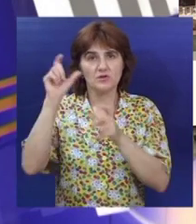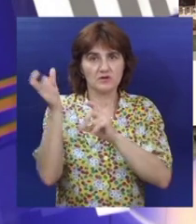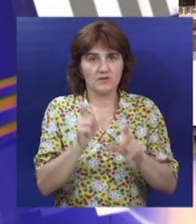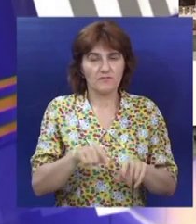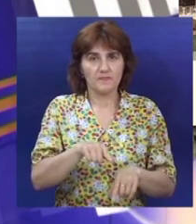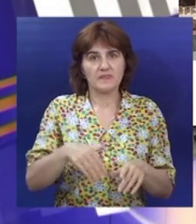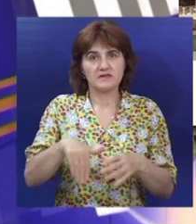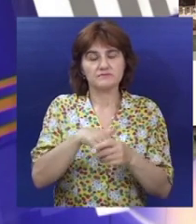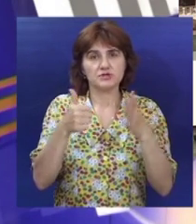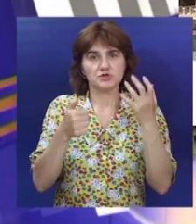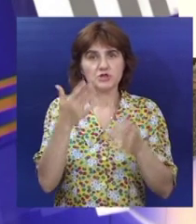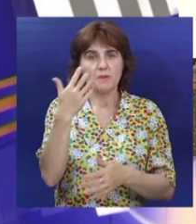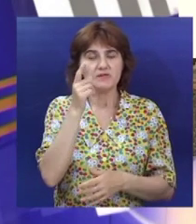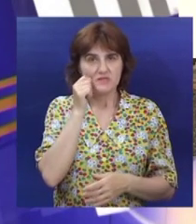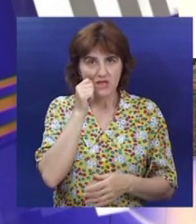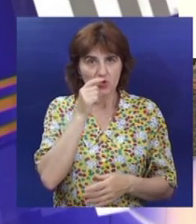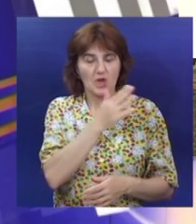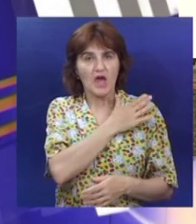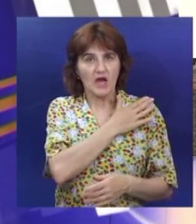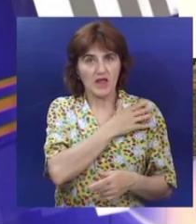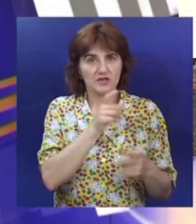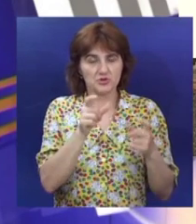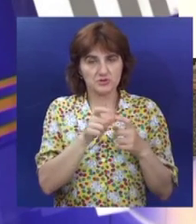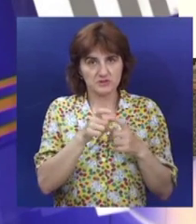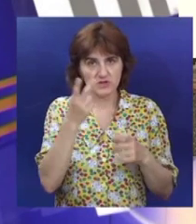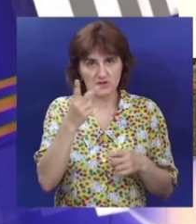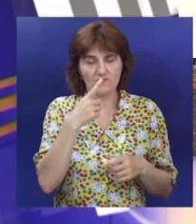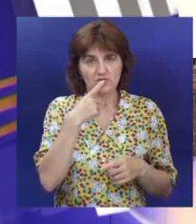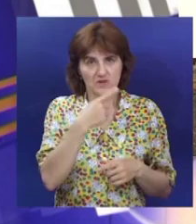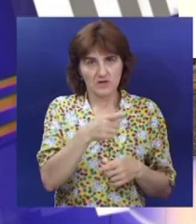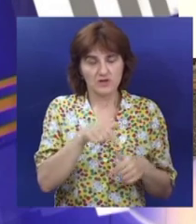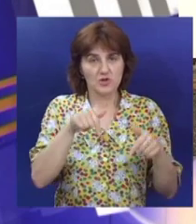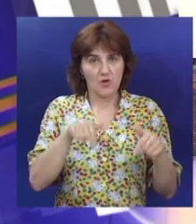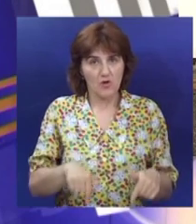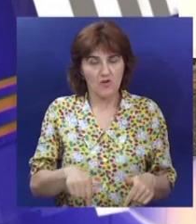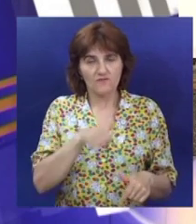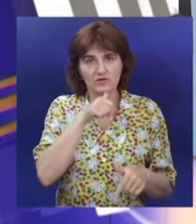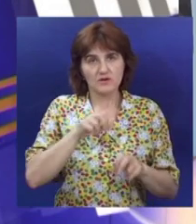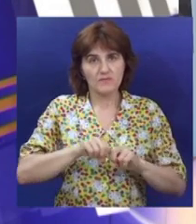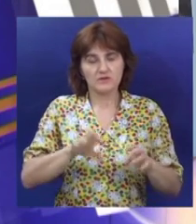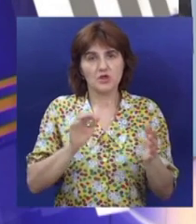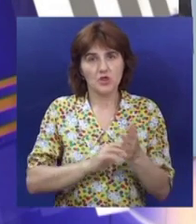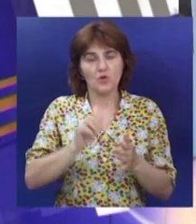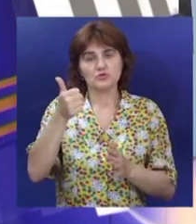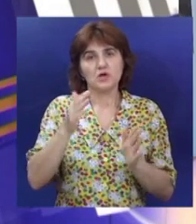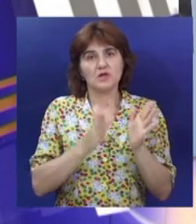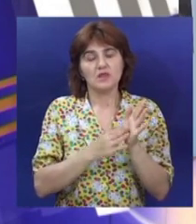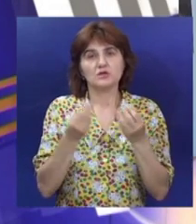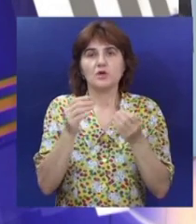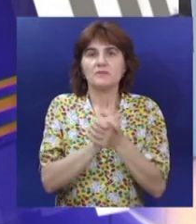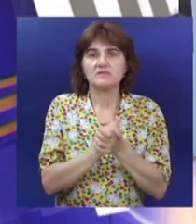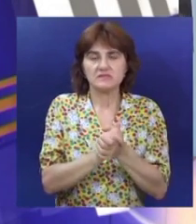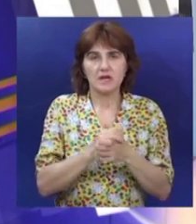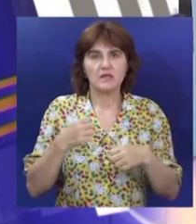u Subotici koja zapošljava oko 650 ljudi. Gradonačelnik Subotice Saša Vučinić ocenio je da je i ova manifestacija još